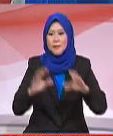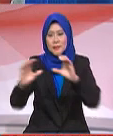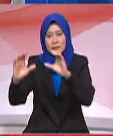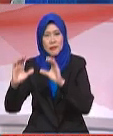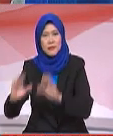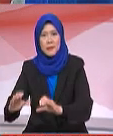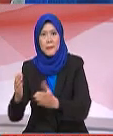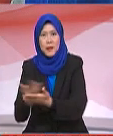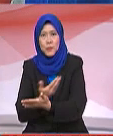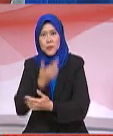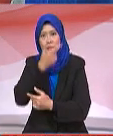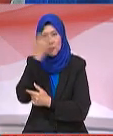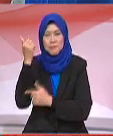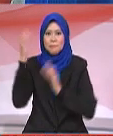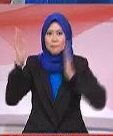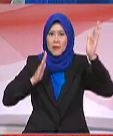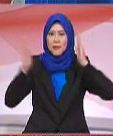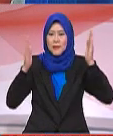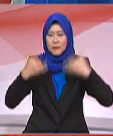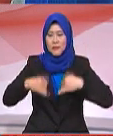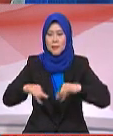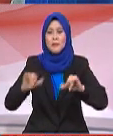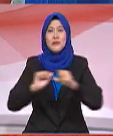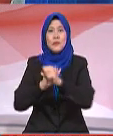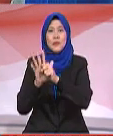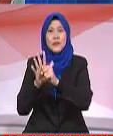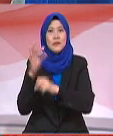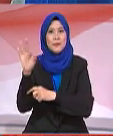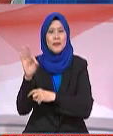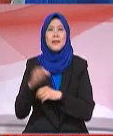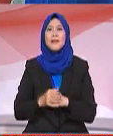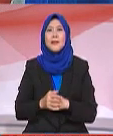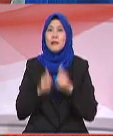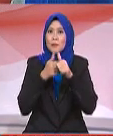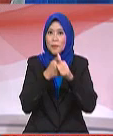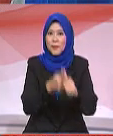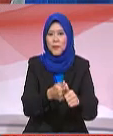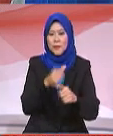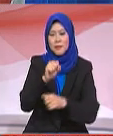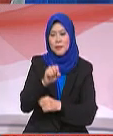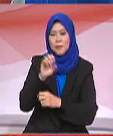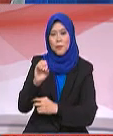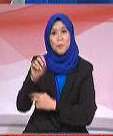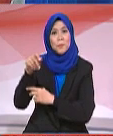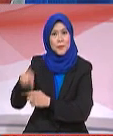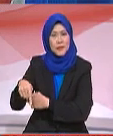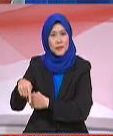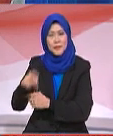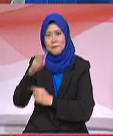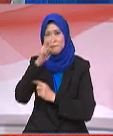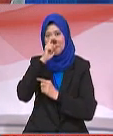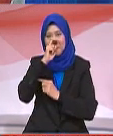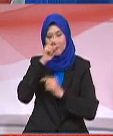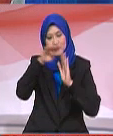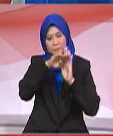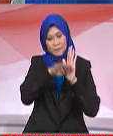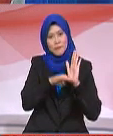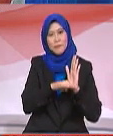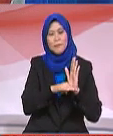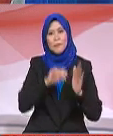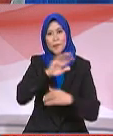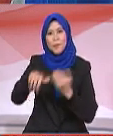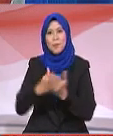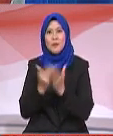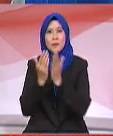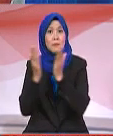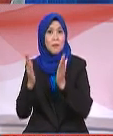ketika negara masih dalam pandemik COVID-19. Dilaksana mengikut prosedur operasi standard SOP ketat, kesemua calon